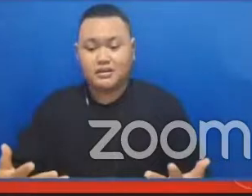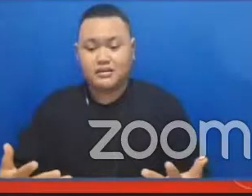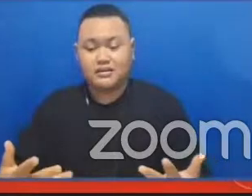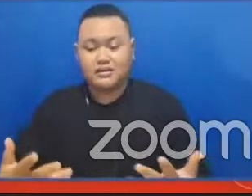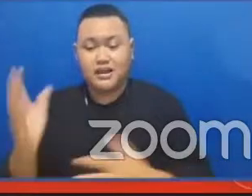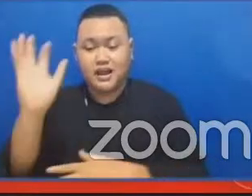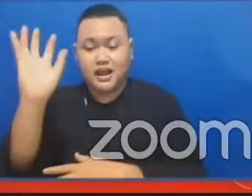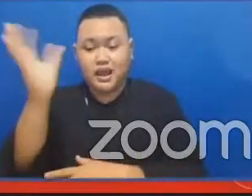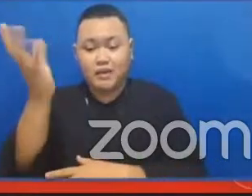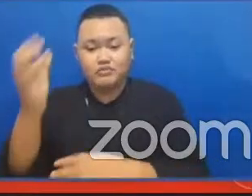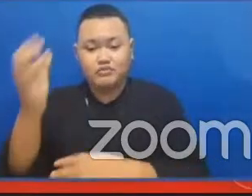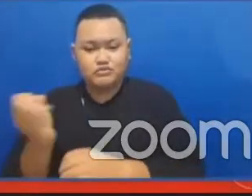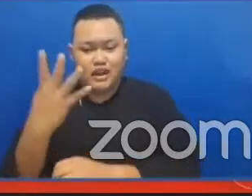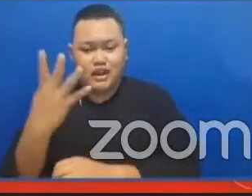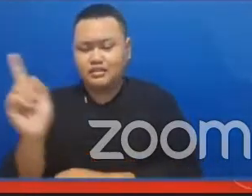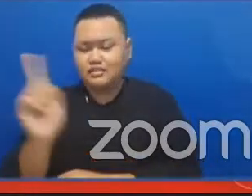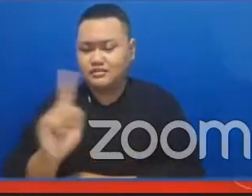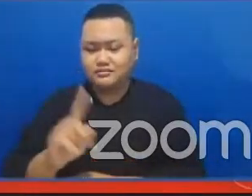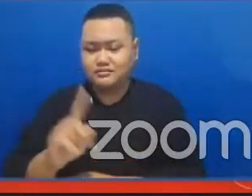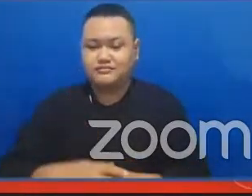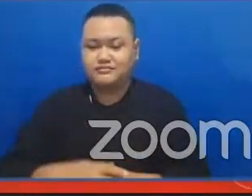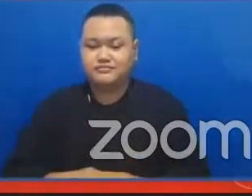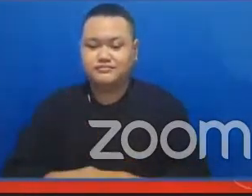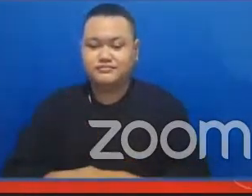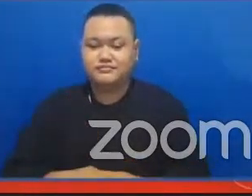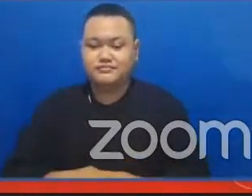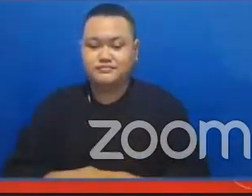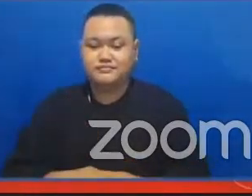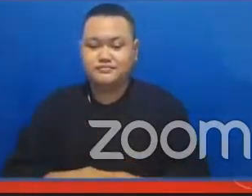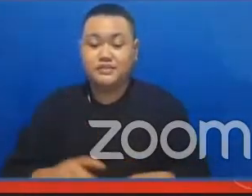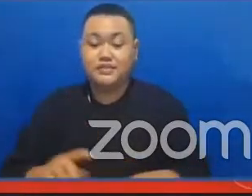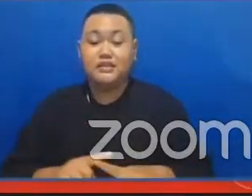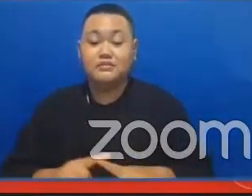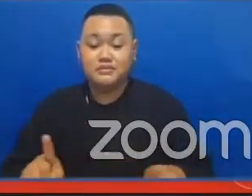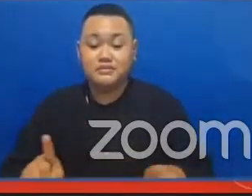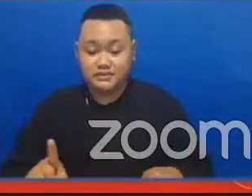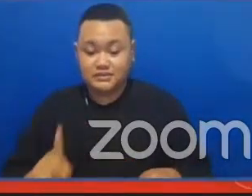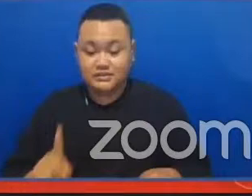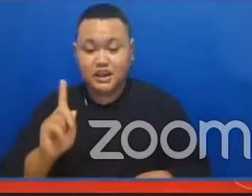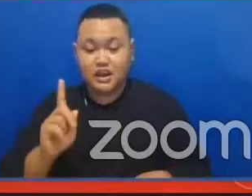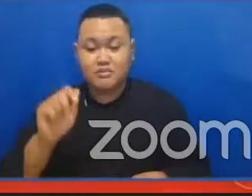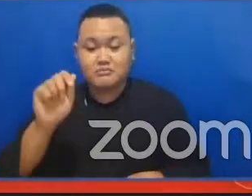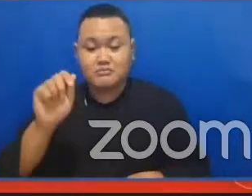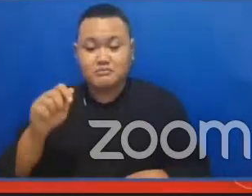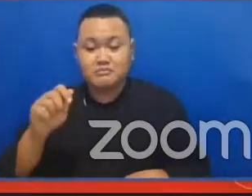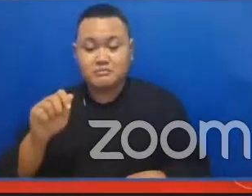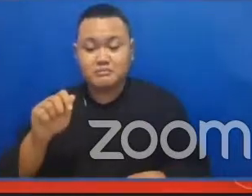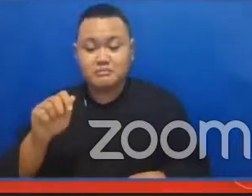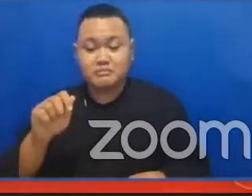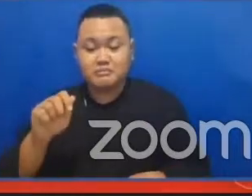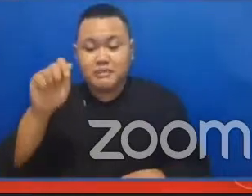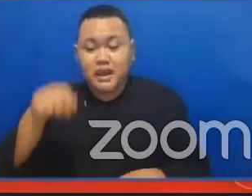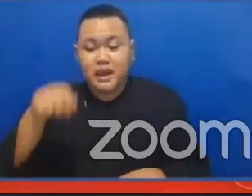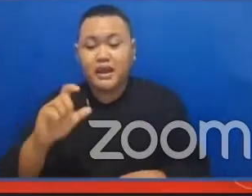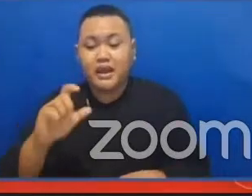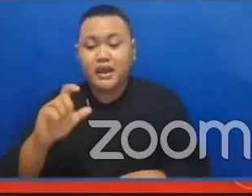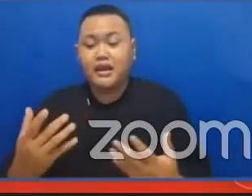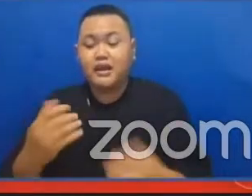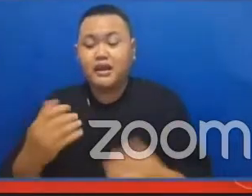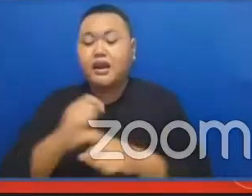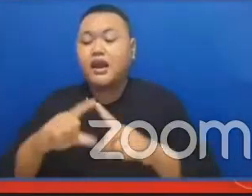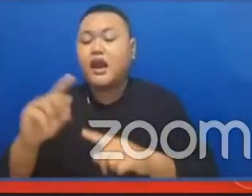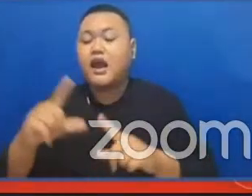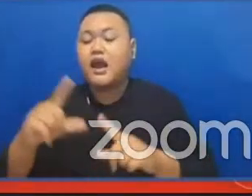lampunya tidak nyala. Betul Pak Khairuddin? Nah, kemudian kalau saya coba dengan garam, nyala atau